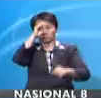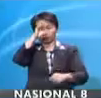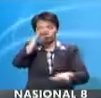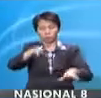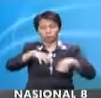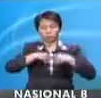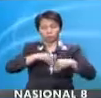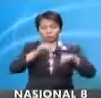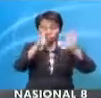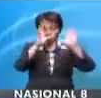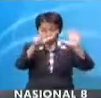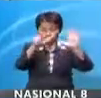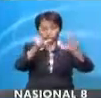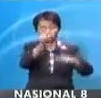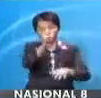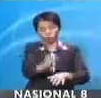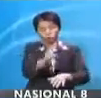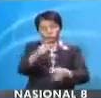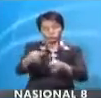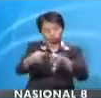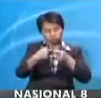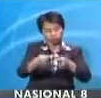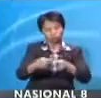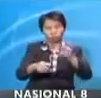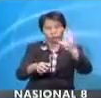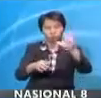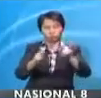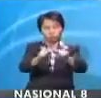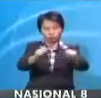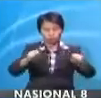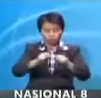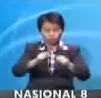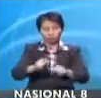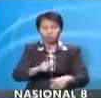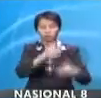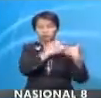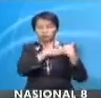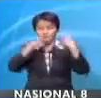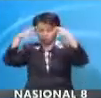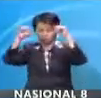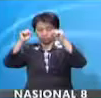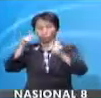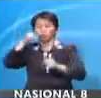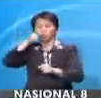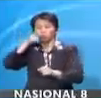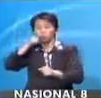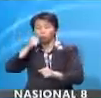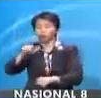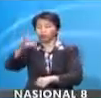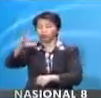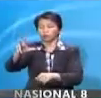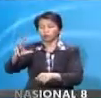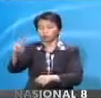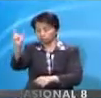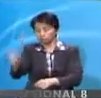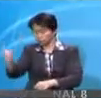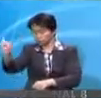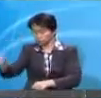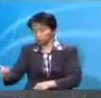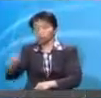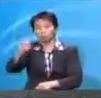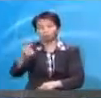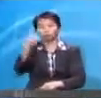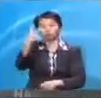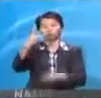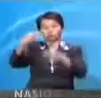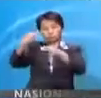menerima 7 pencalonan bagi merebut 5 tempat. Jawatan Naib Presiden wanita menerima 3 pencalonan dan hanya 2